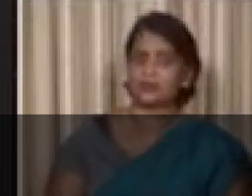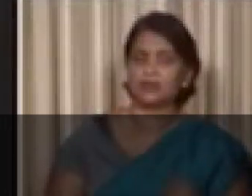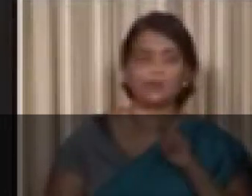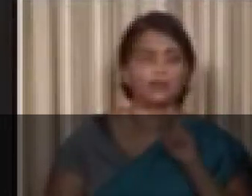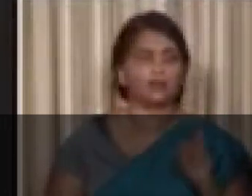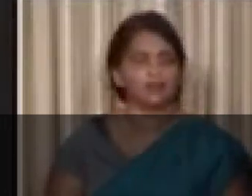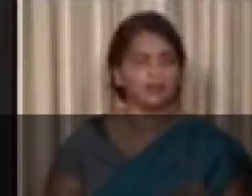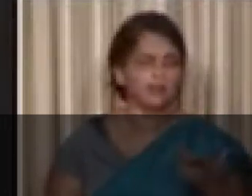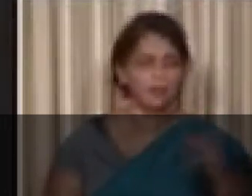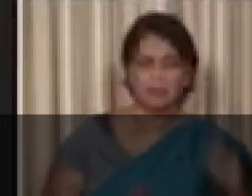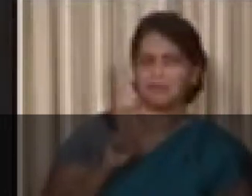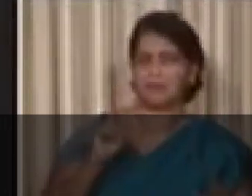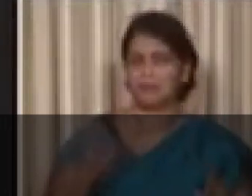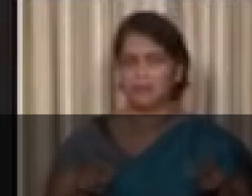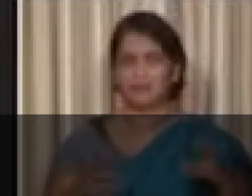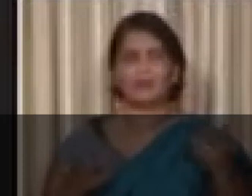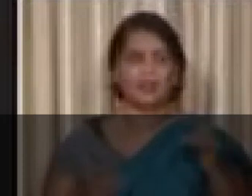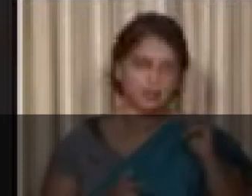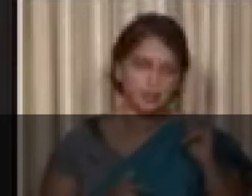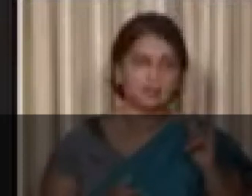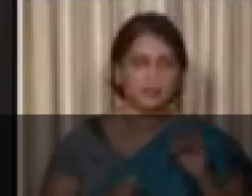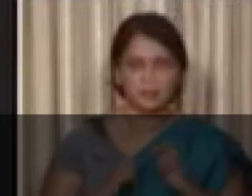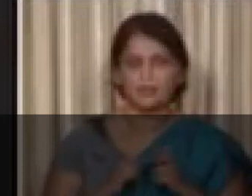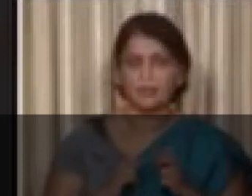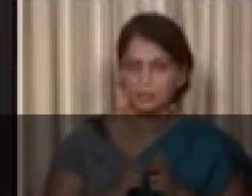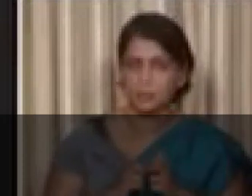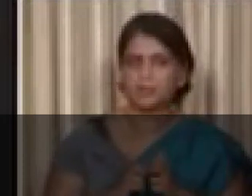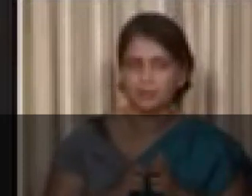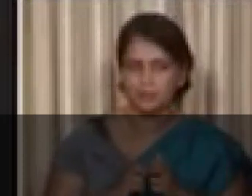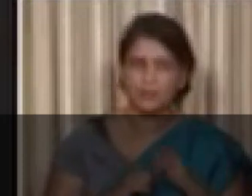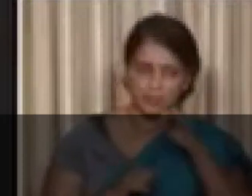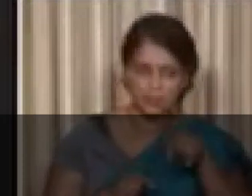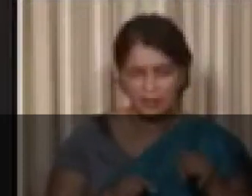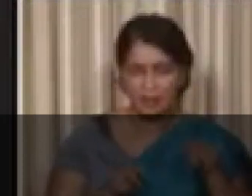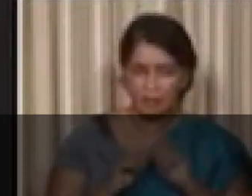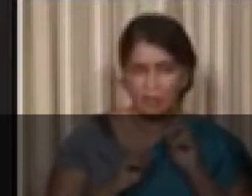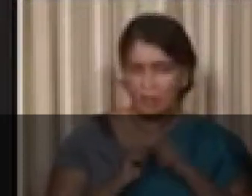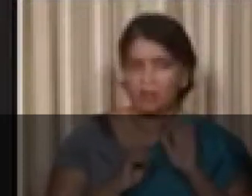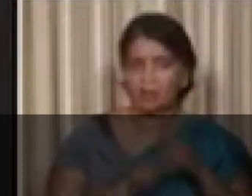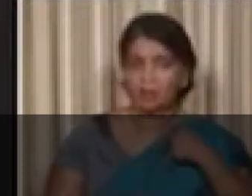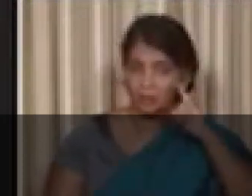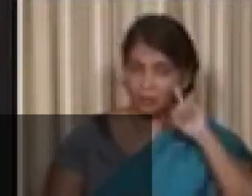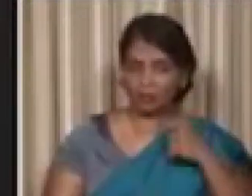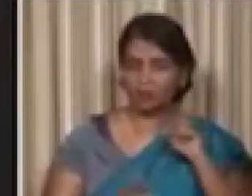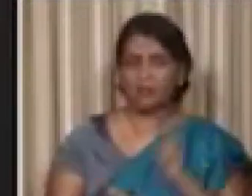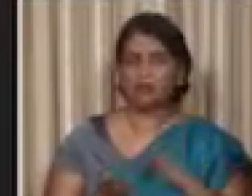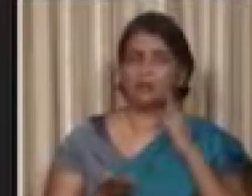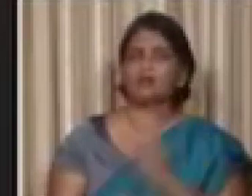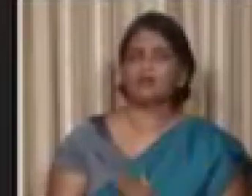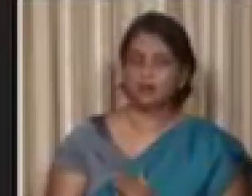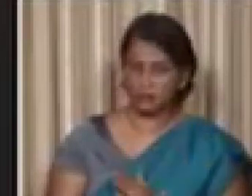ස්විච් එක ඔබා ගන්න බෑ ගොඩක් කට්ටියට. සමහර කට්ටියට නම් එහෙම ප්‍රශ්න ඇති වෙනවා ඒක වෙන්න පුළුවන්. හැබැයි එහෙමනේ හිතලම නවත්ත ගන්න. එතකොට